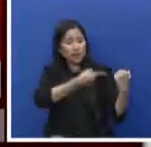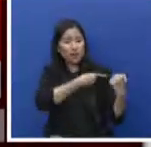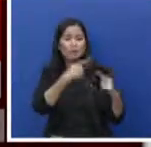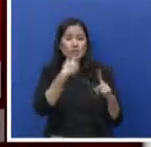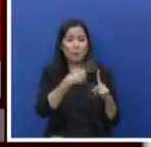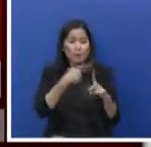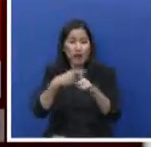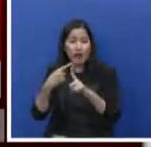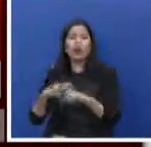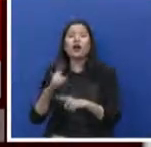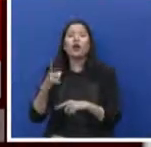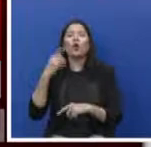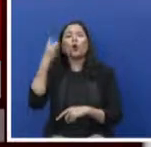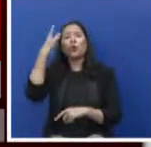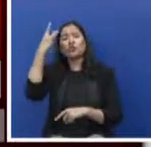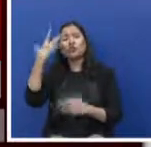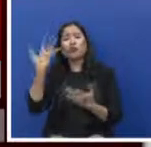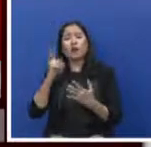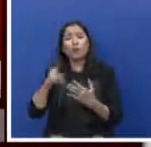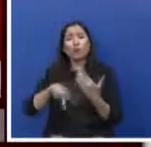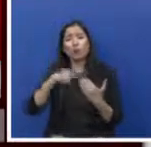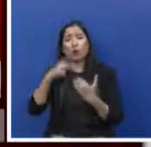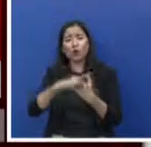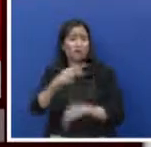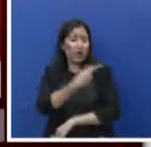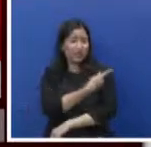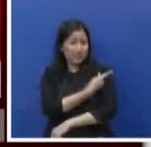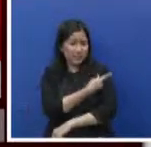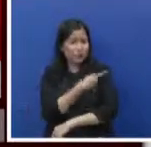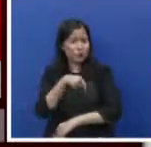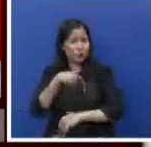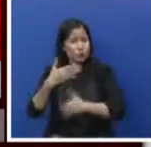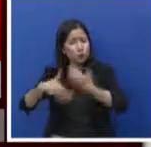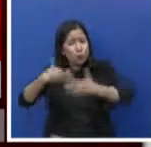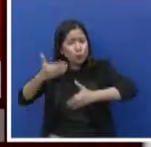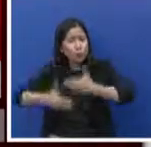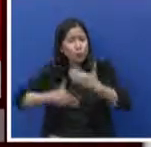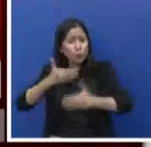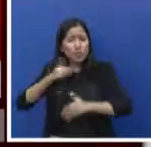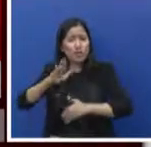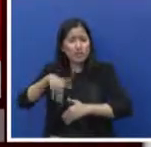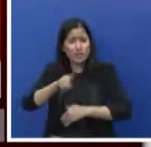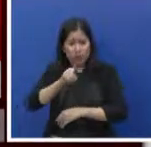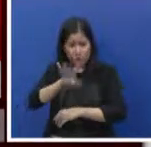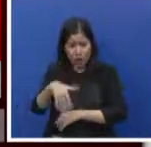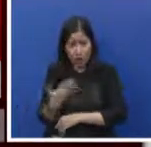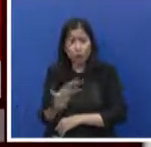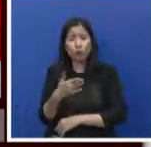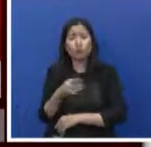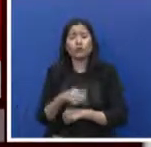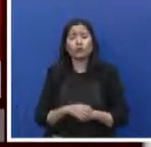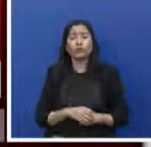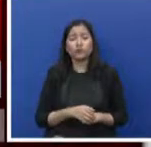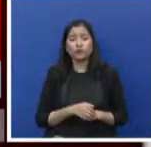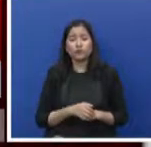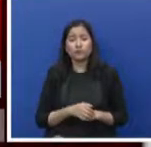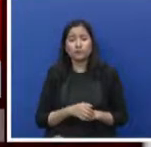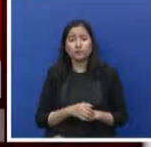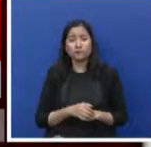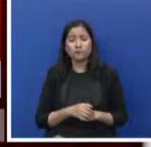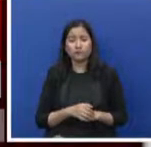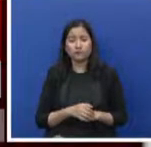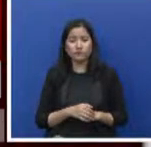Gojek seperti apa Mbak? Ini kan kalau dari sisi program vaksinasi masih akan terus berkesinambungan ya, masih setahun ke depan ini targetnya. Seperti apa